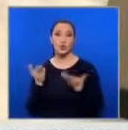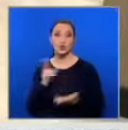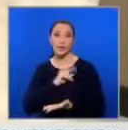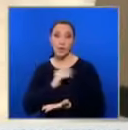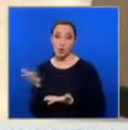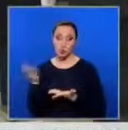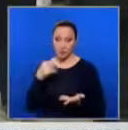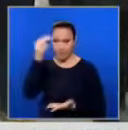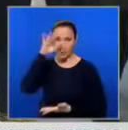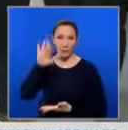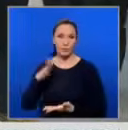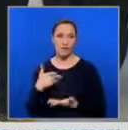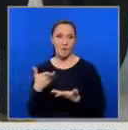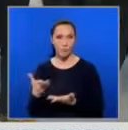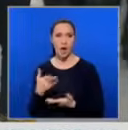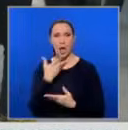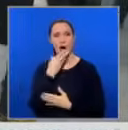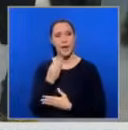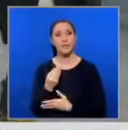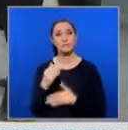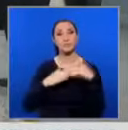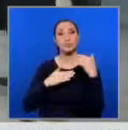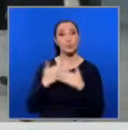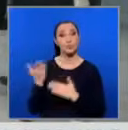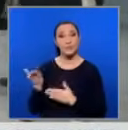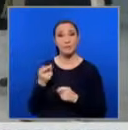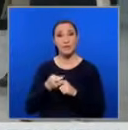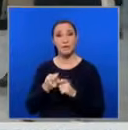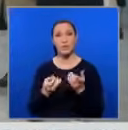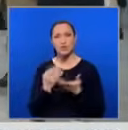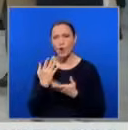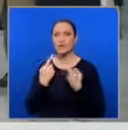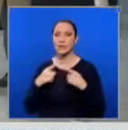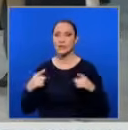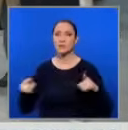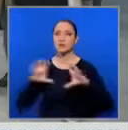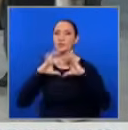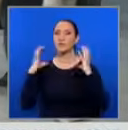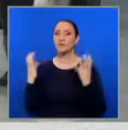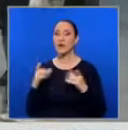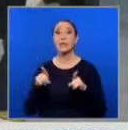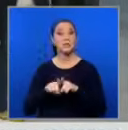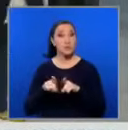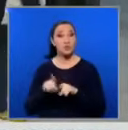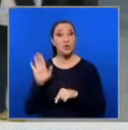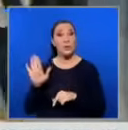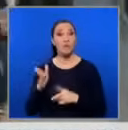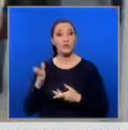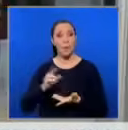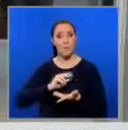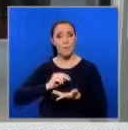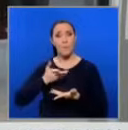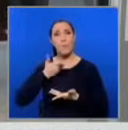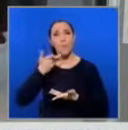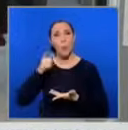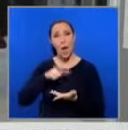по негова покана. Харесвам способността му да създава нови различни светове, но също така и неговата поезия и чувство